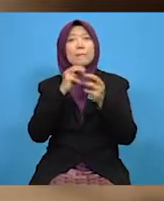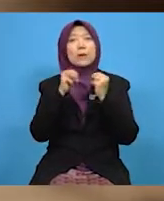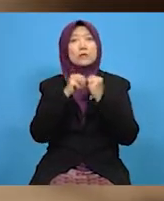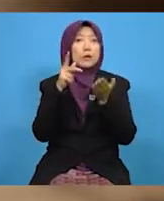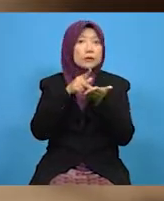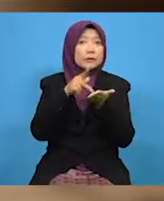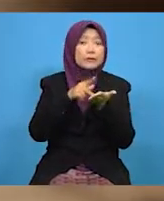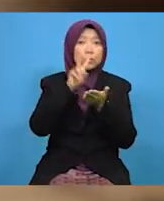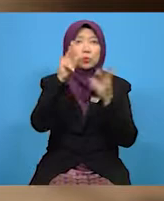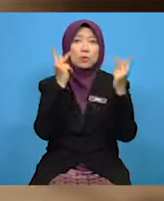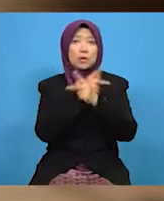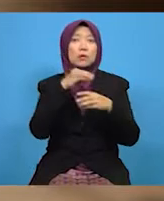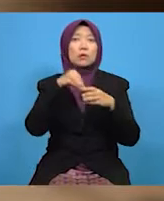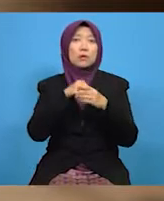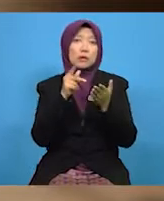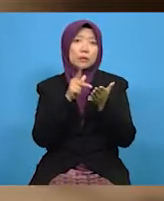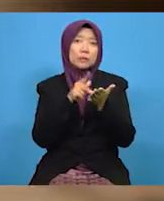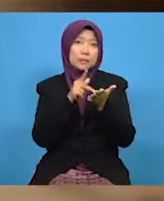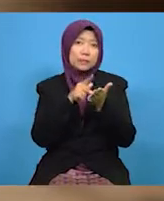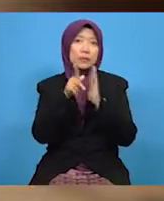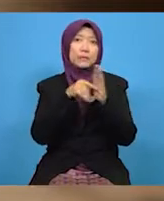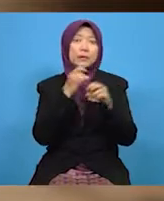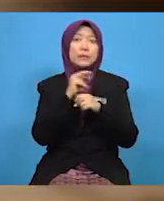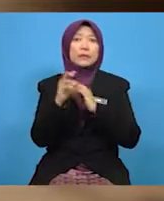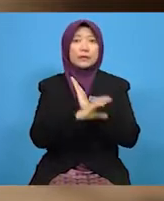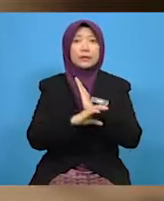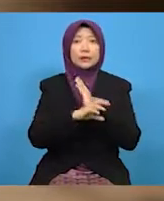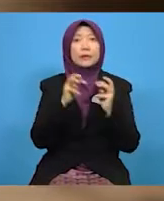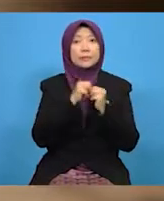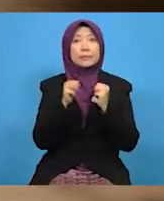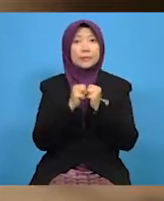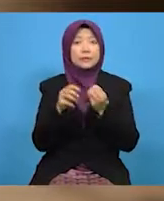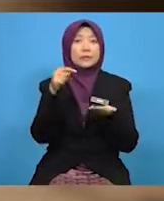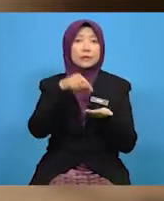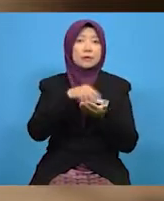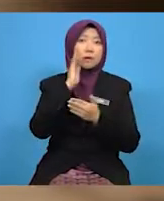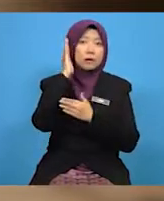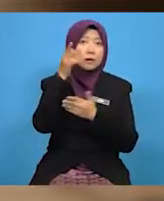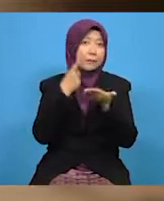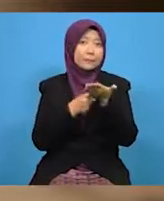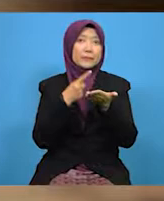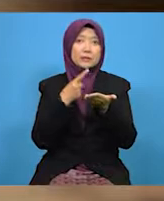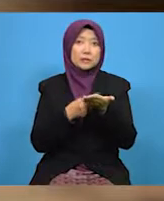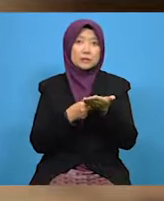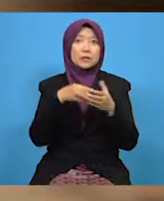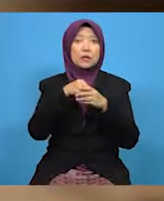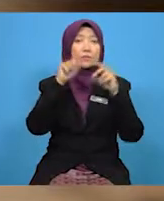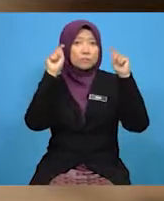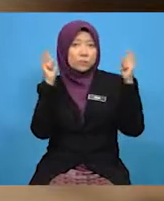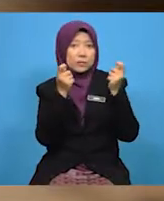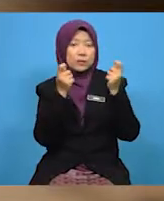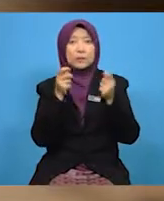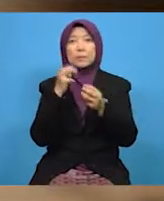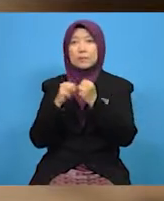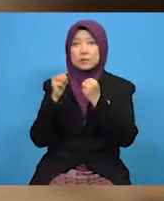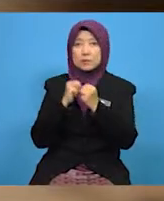dua kali dalam penghitungan pendapatan negara. Masalah ini akan dibincangkan dalam topik